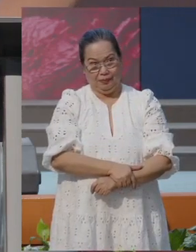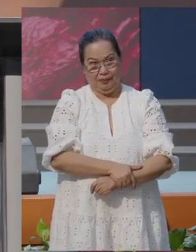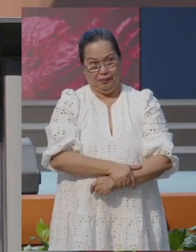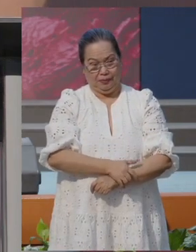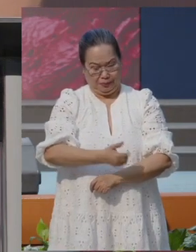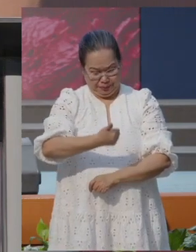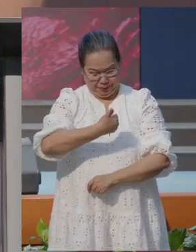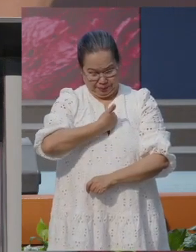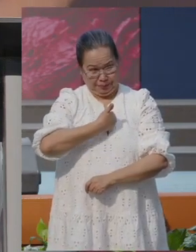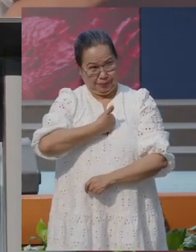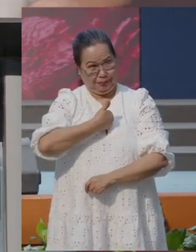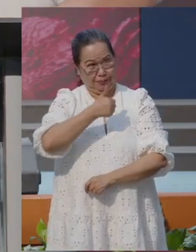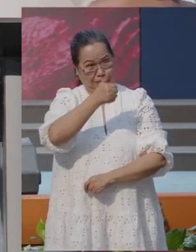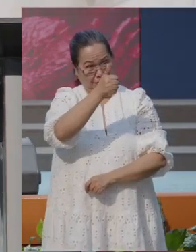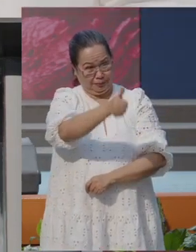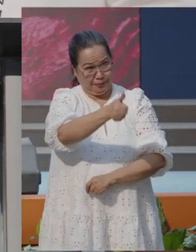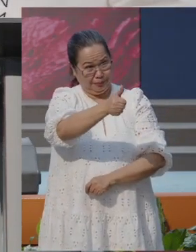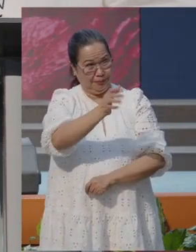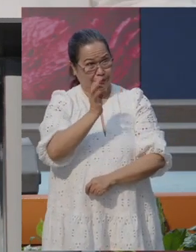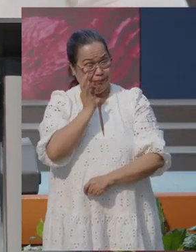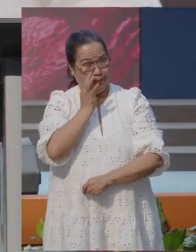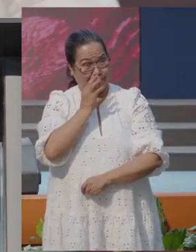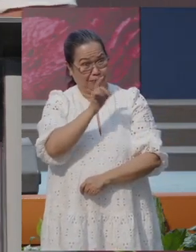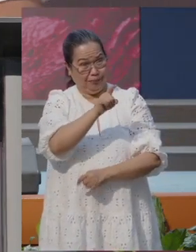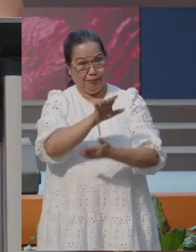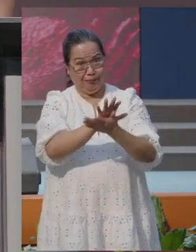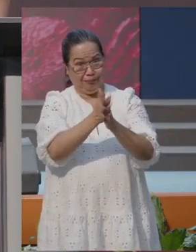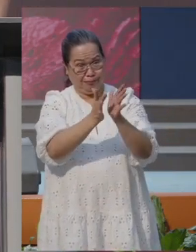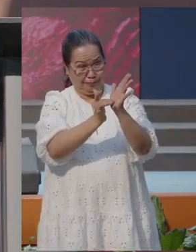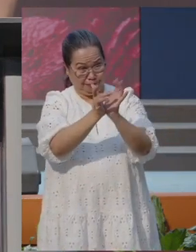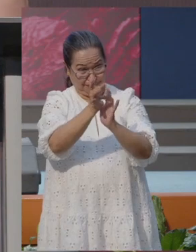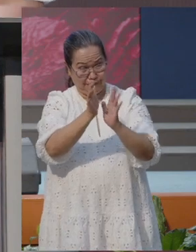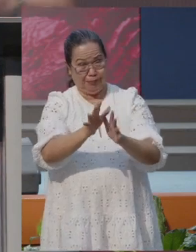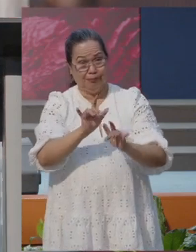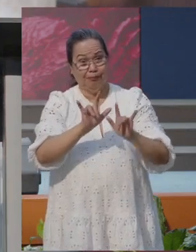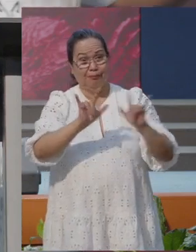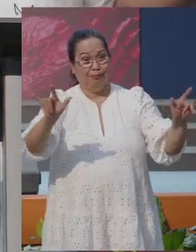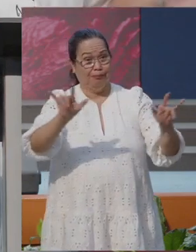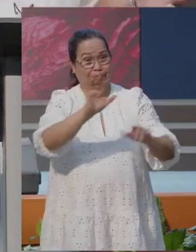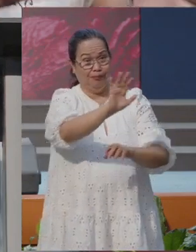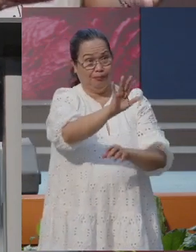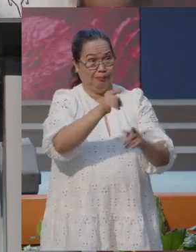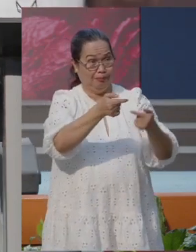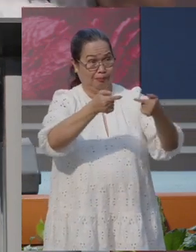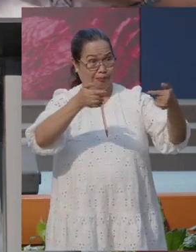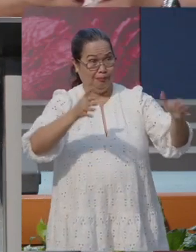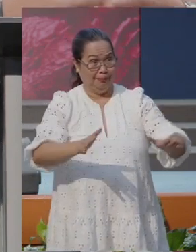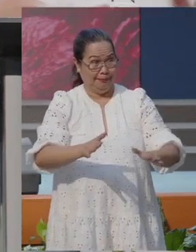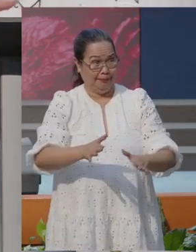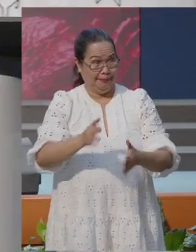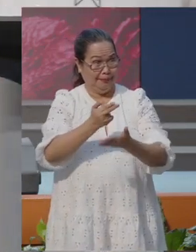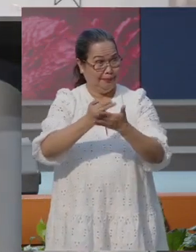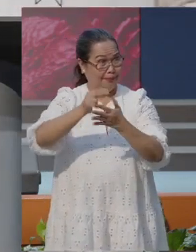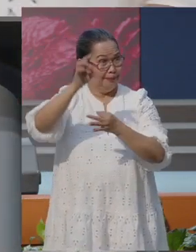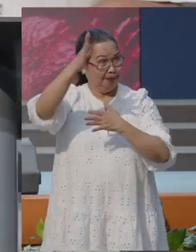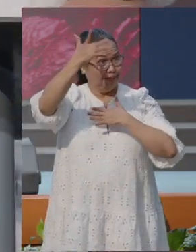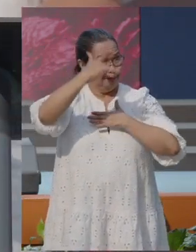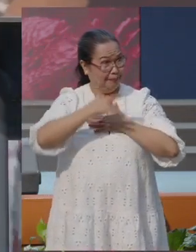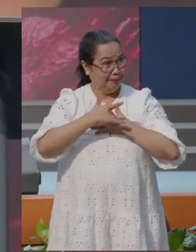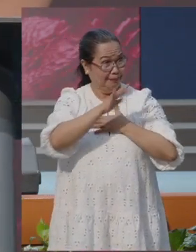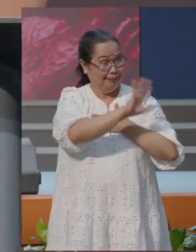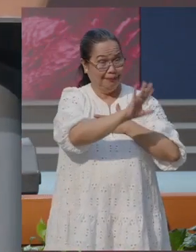Kusa. Prutas ng ating pagiging Kristiyano. Bunga ng diwang banal sa ating mga puso't